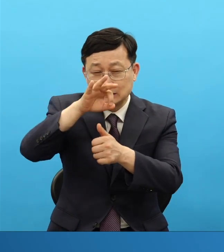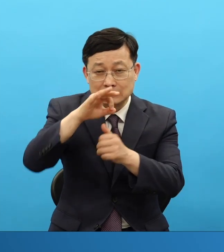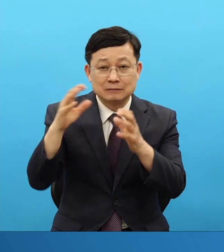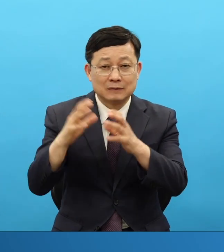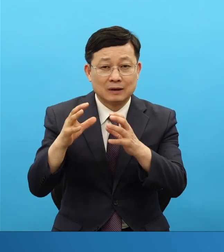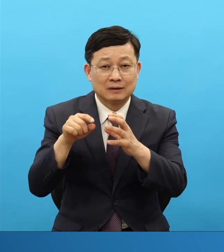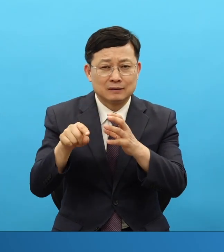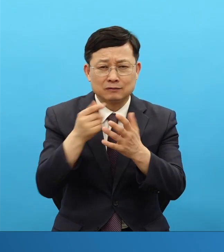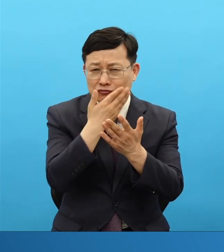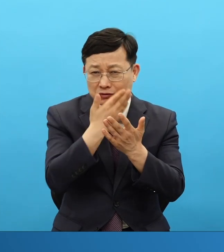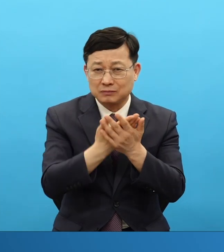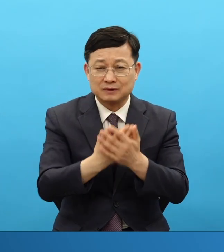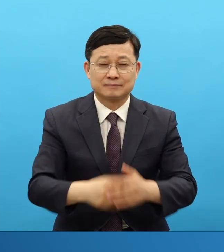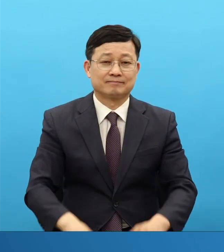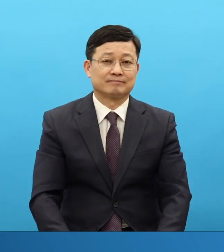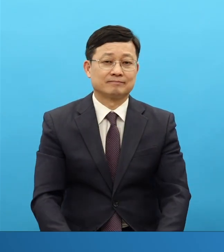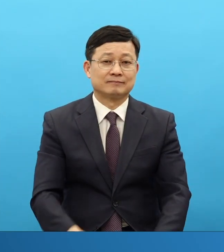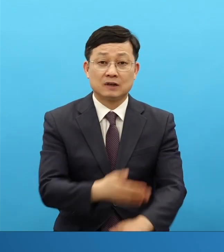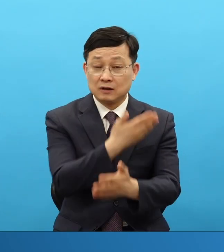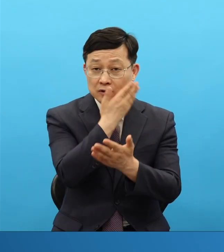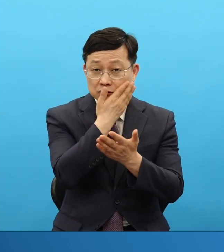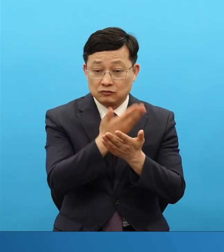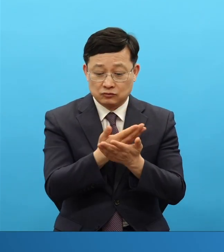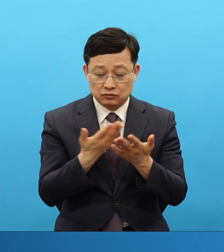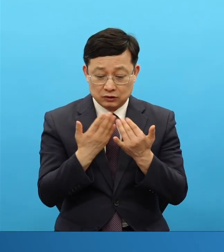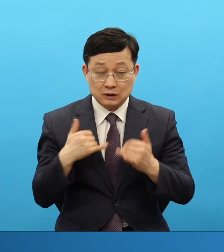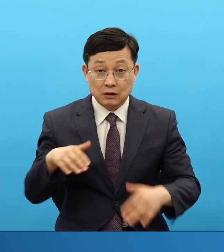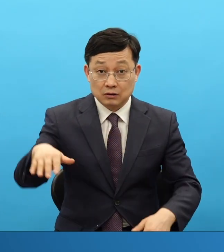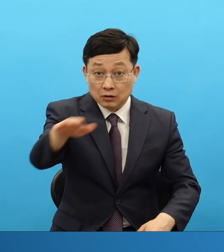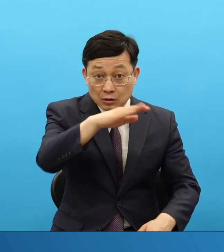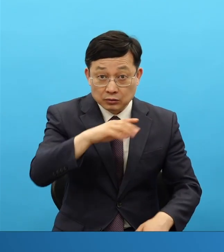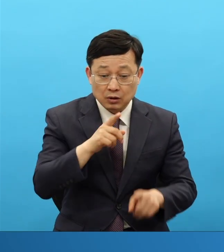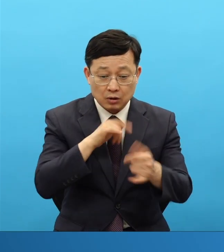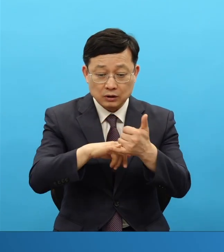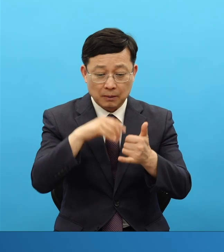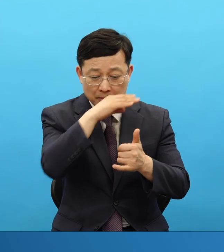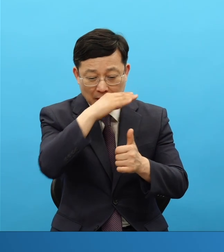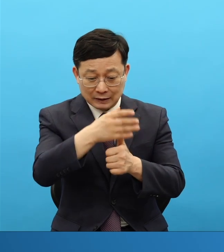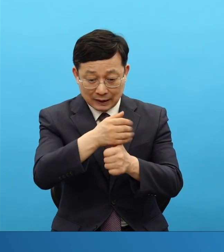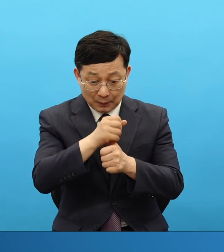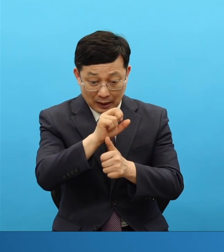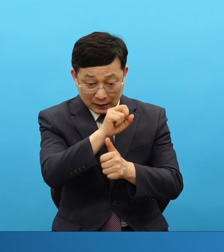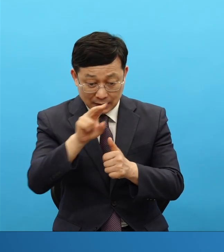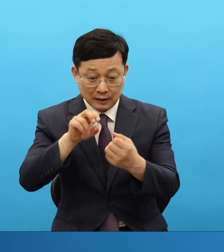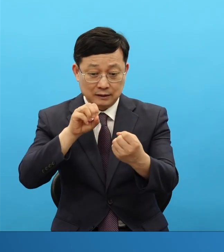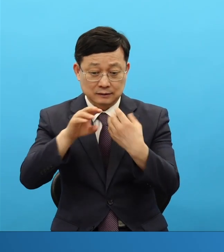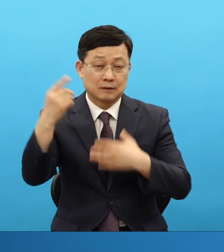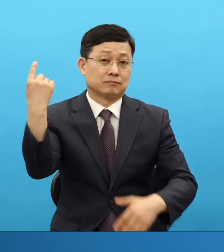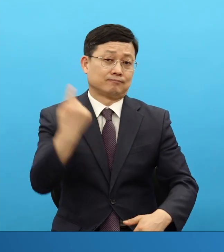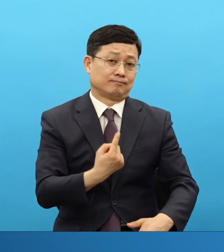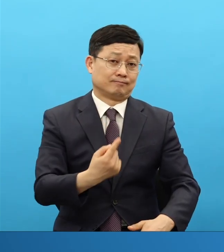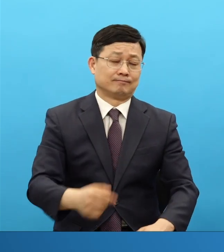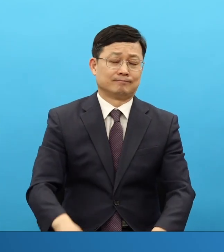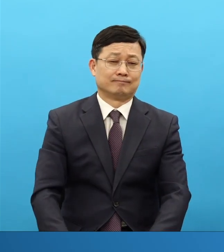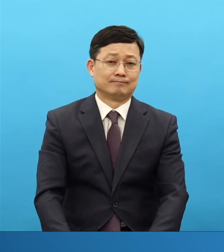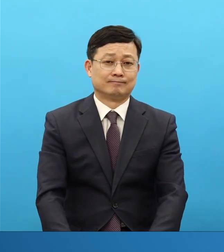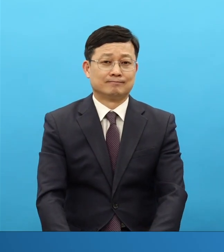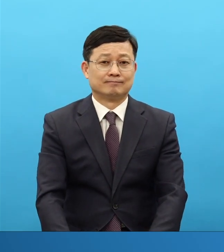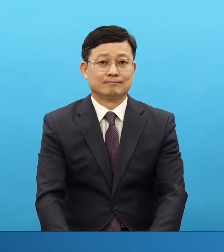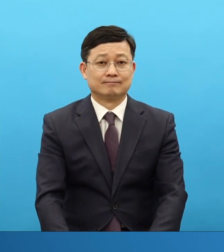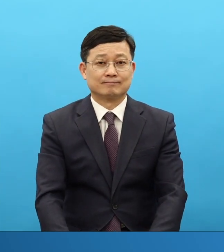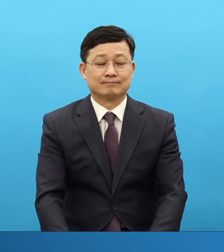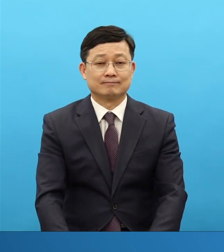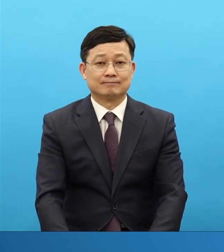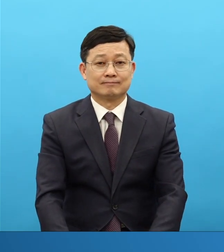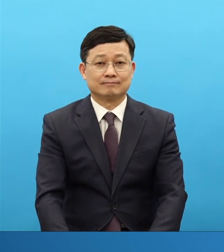주영자 여러분들이 언약을 바로잡아야 응답이 오는 거예요. Really pray about that. And church 그렇죠. officers, business people, you must hold on to the covenant properly in order